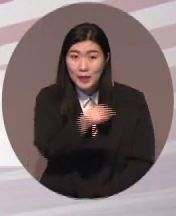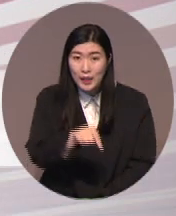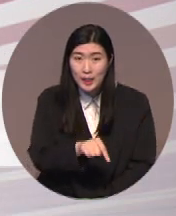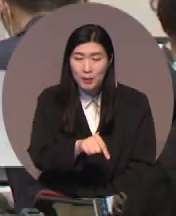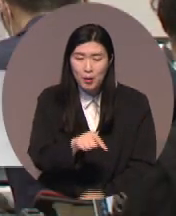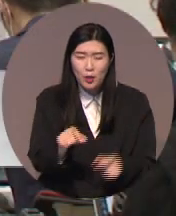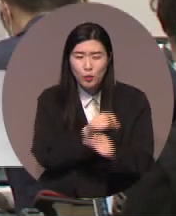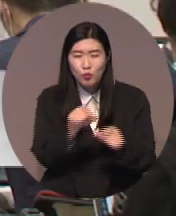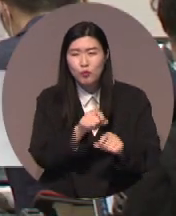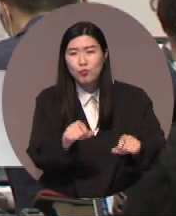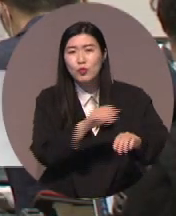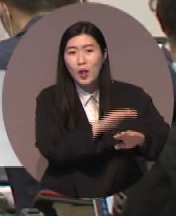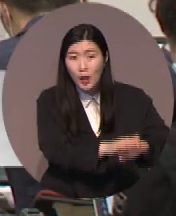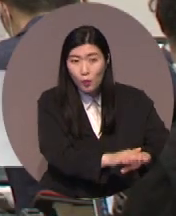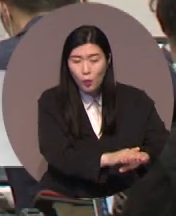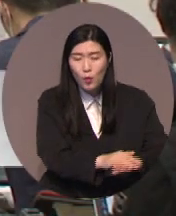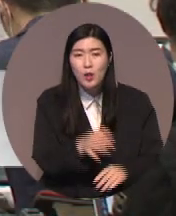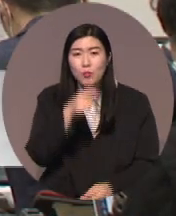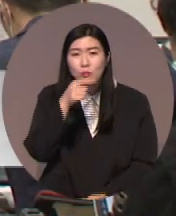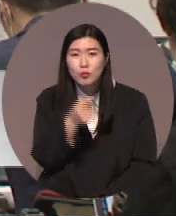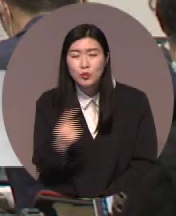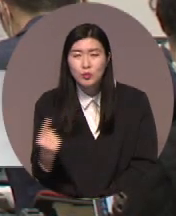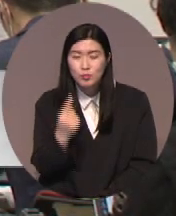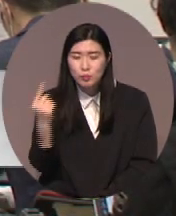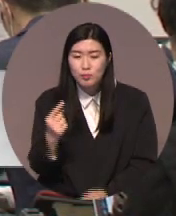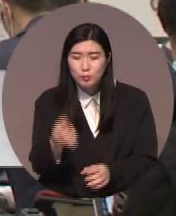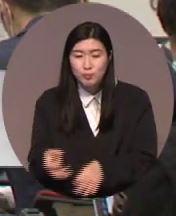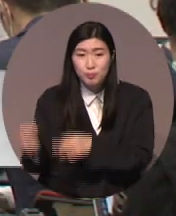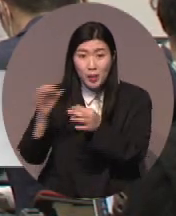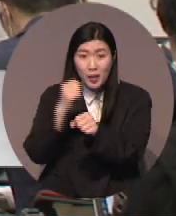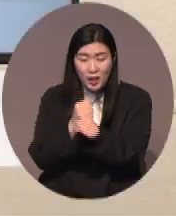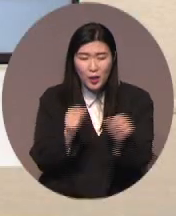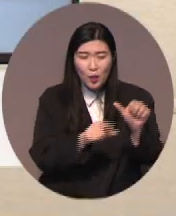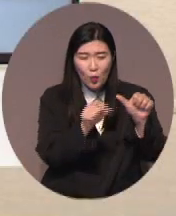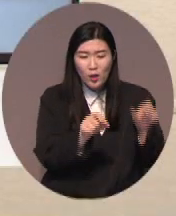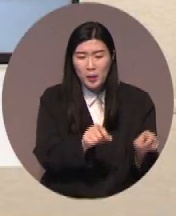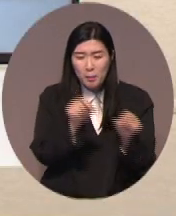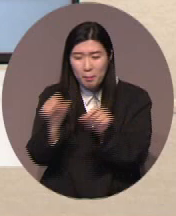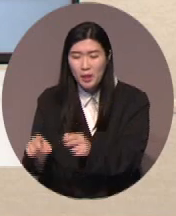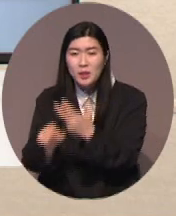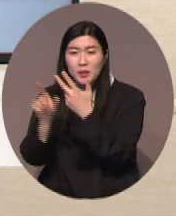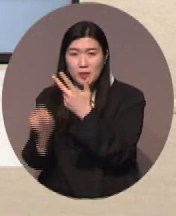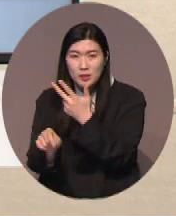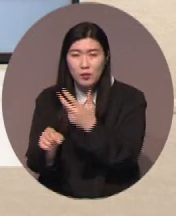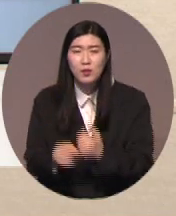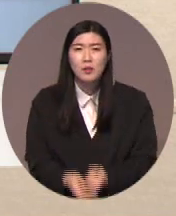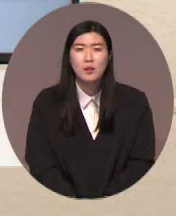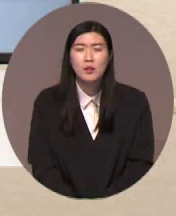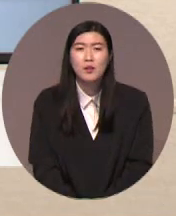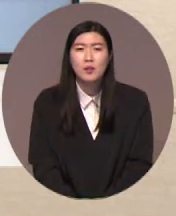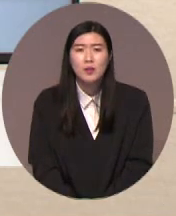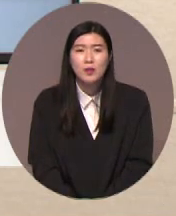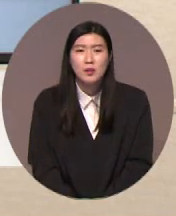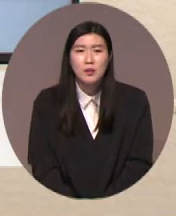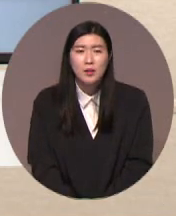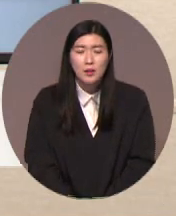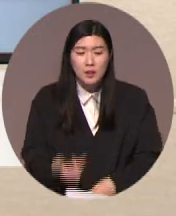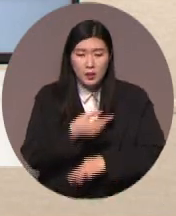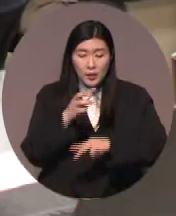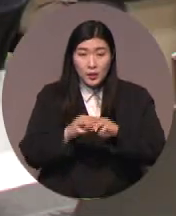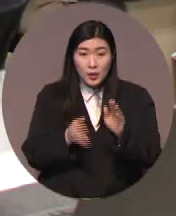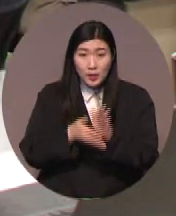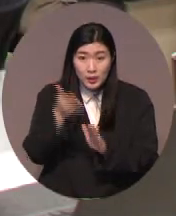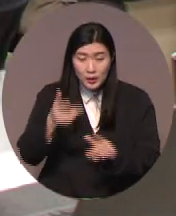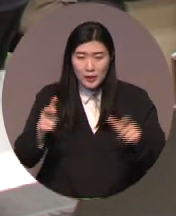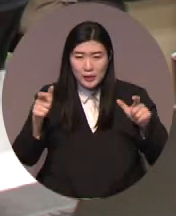유해하고 5월로 계획했던 산화수도 요금 인상도 7월로 연기하겠다고 밝혔습니다 대전시는